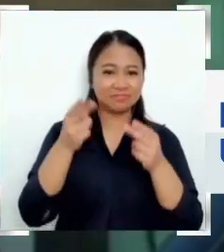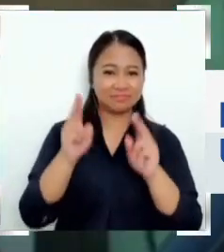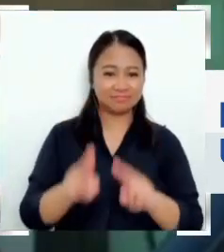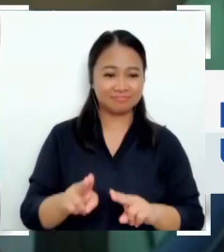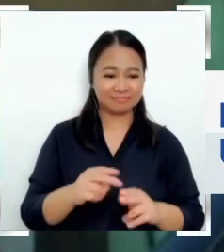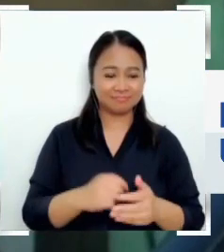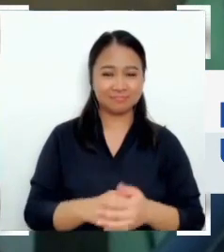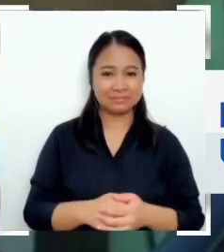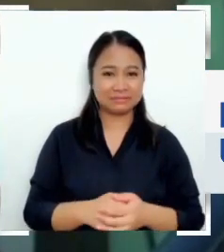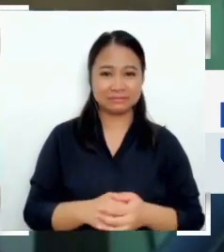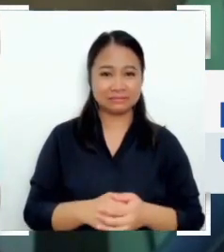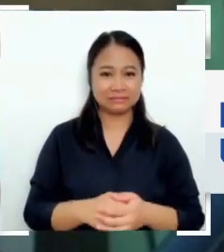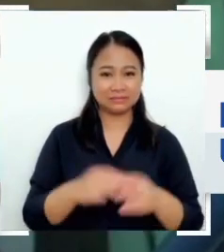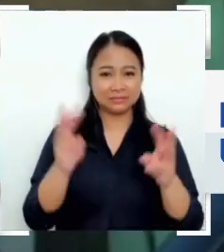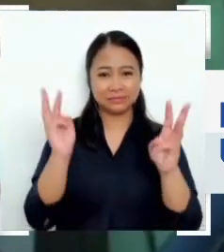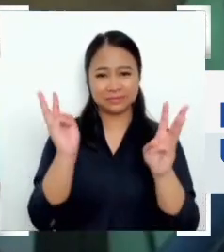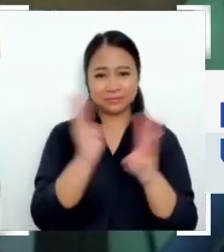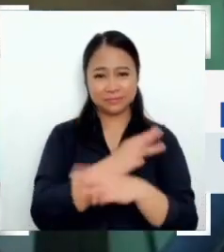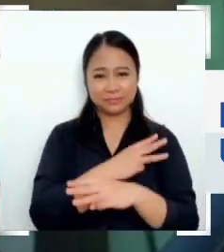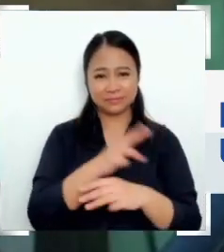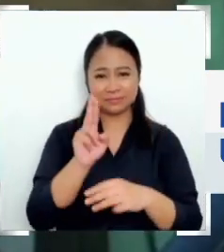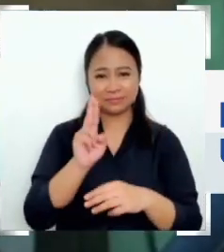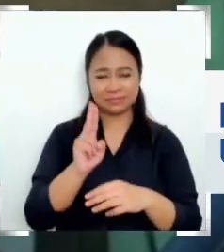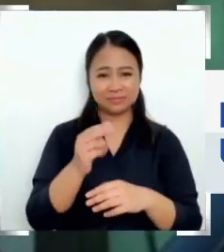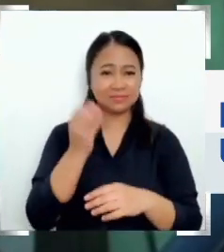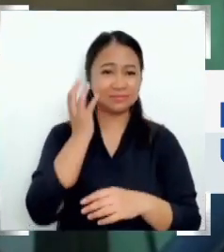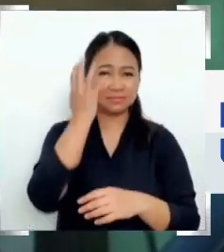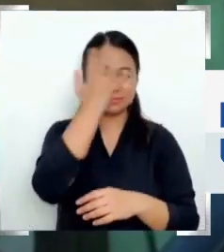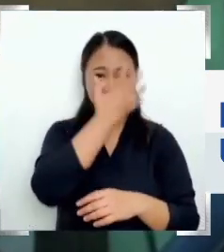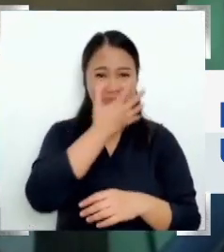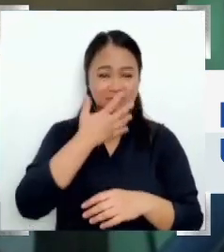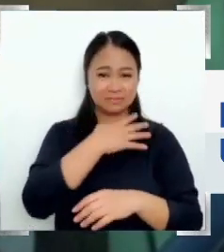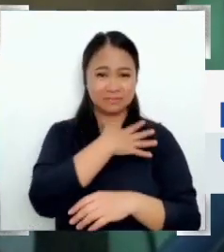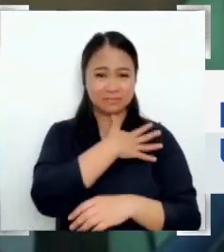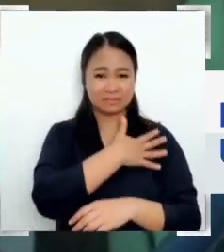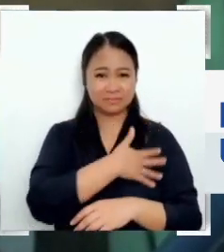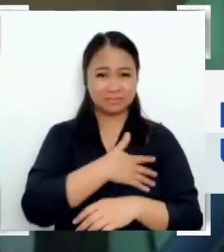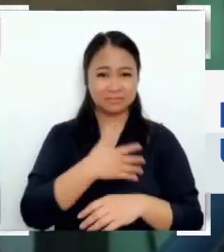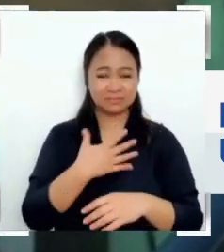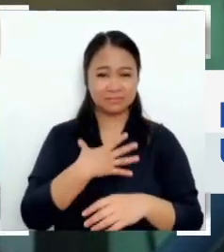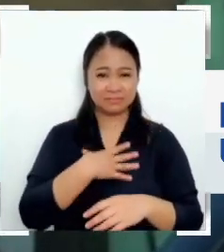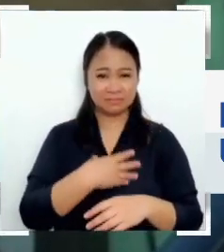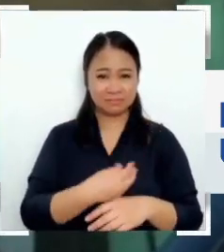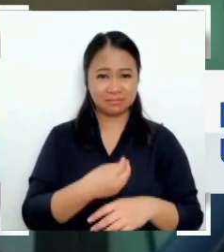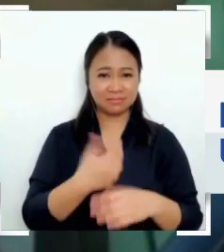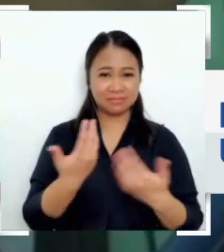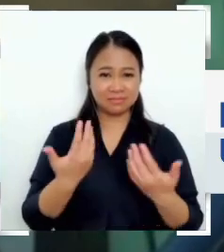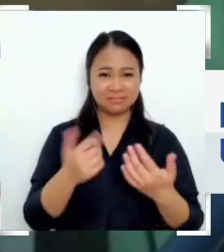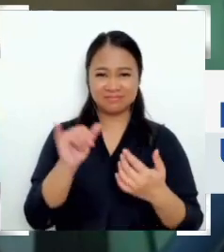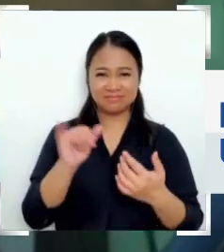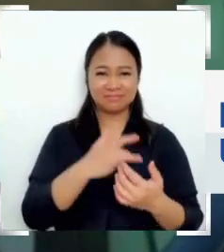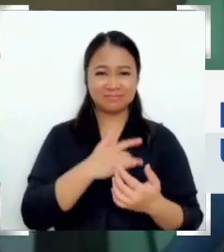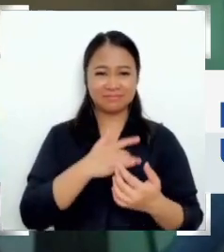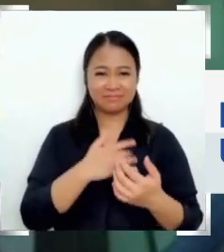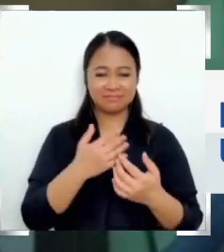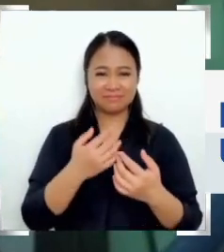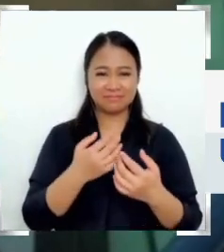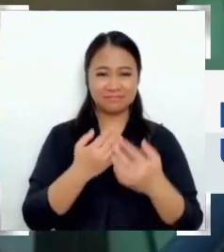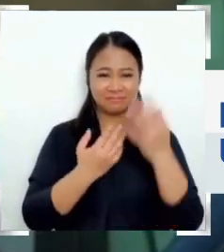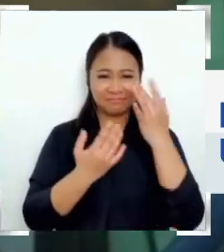Grabe yung yung parang nasusunog yung kanya na puting-puti. Kasi yung pakiramdam niya, mainit na makati.